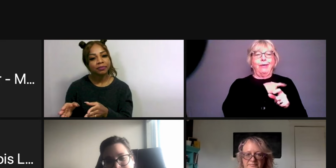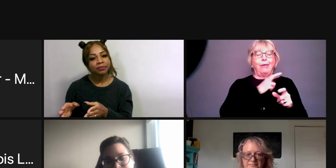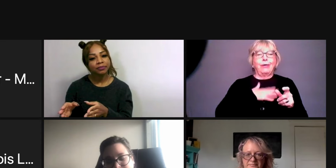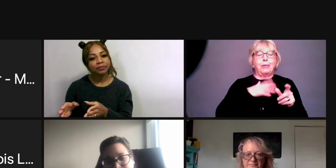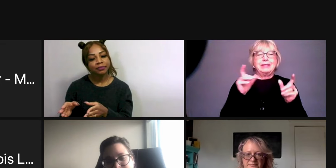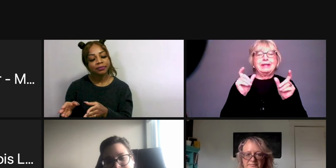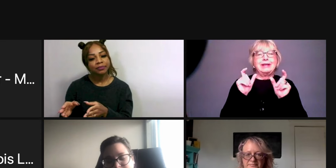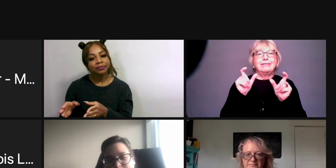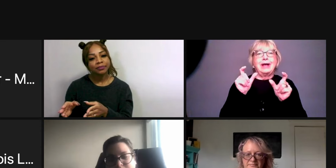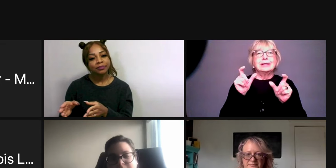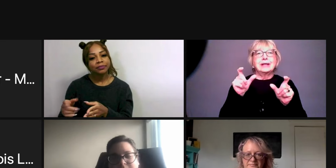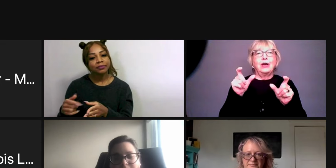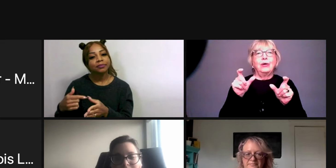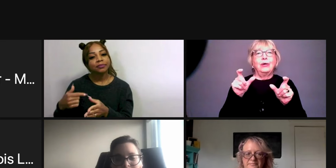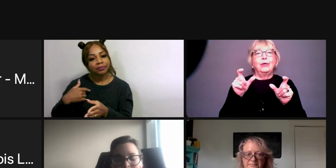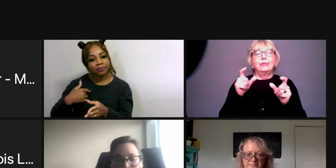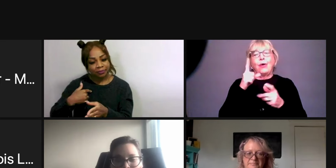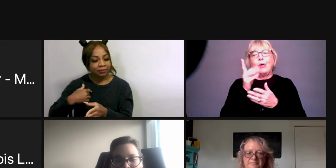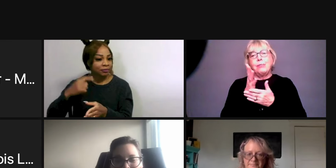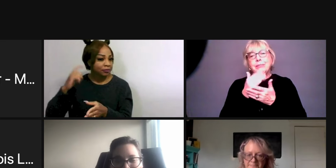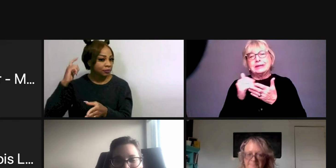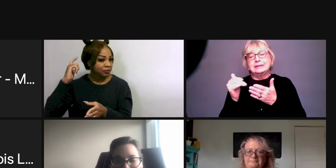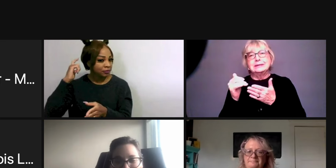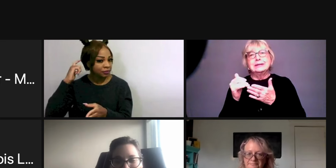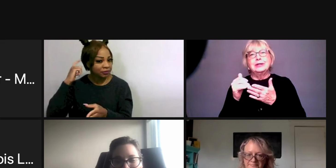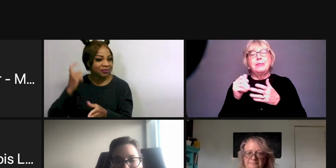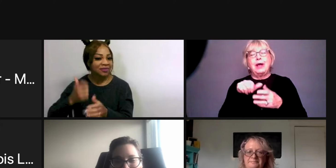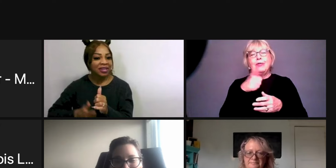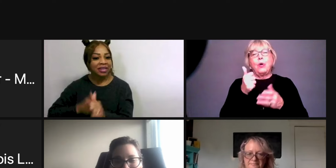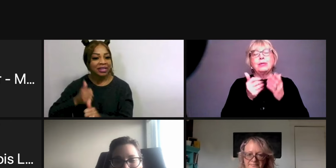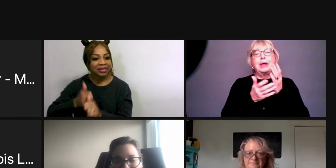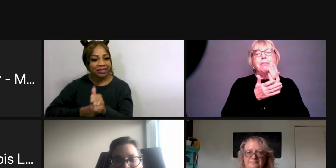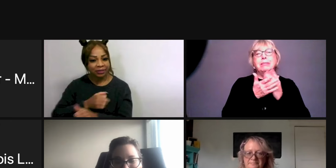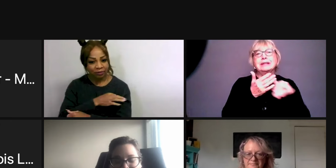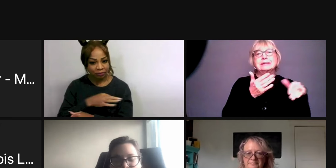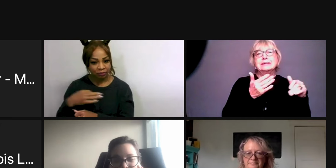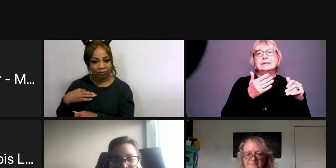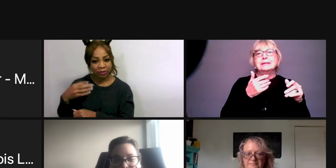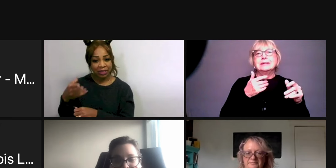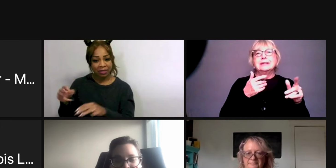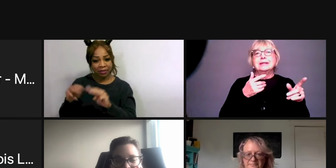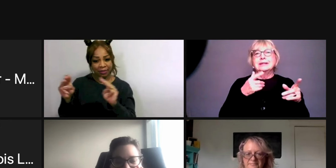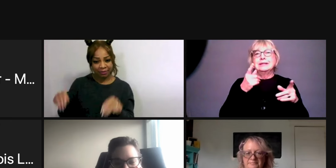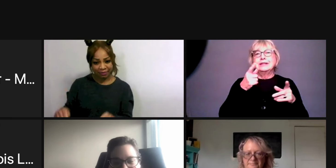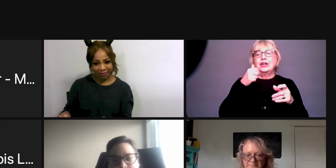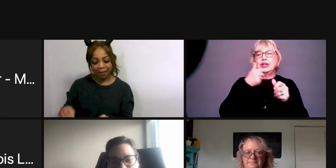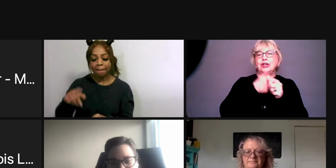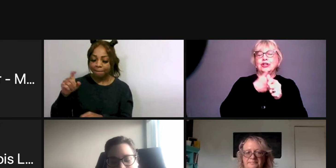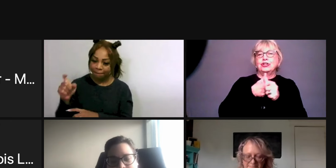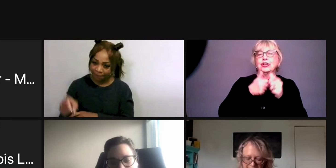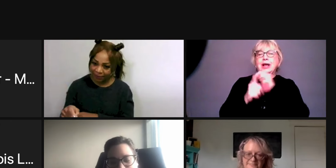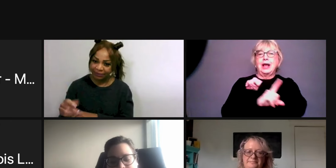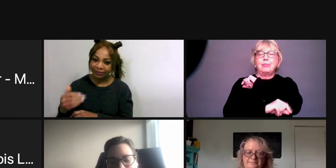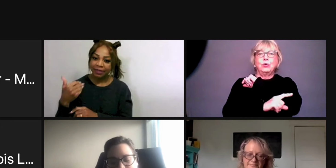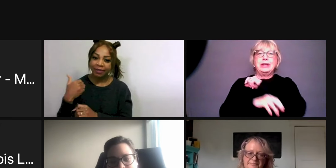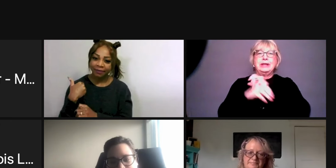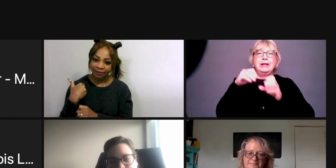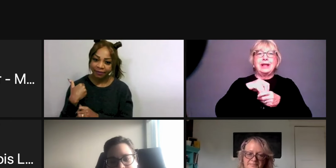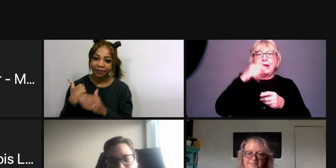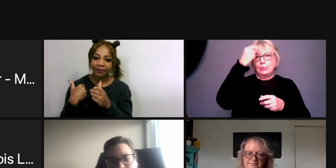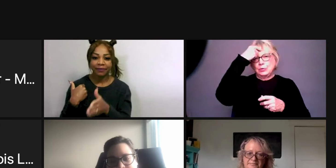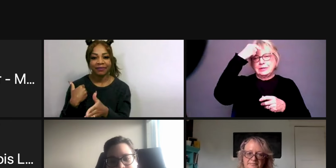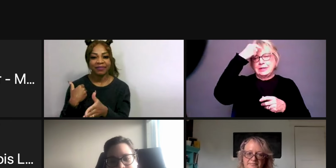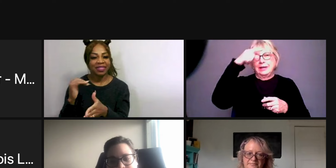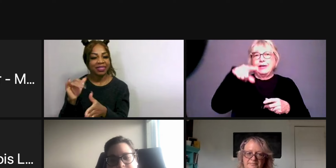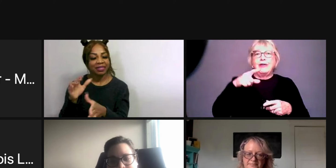d'une part mais d'autre part je suis consciente du fait que chaque employé au sein du musée doit avoir